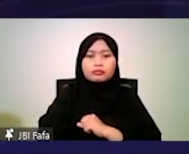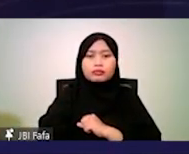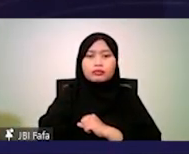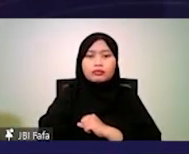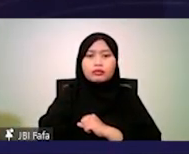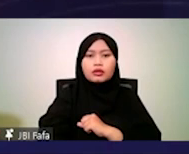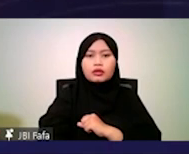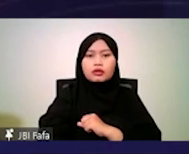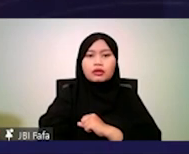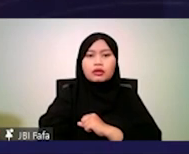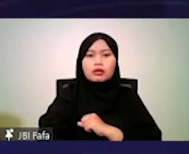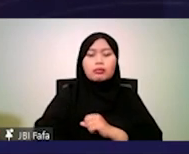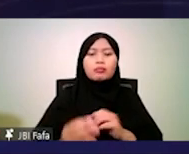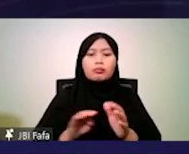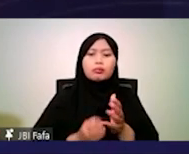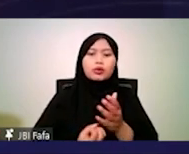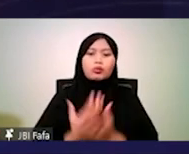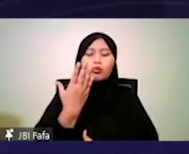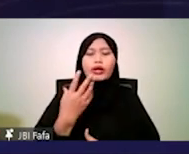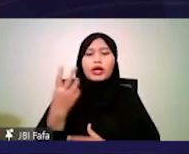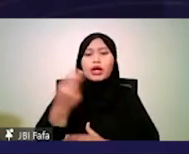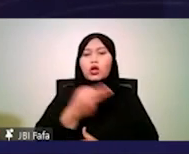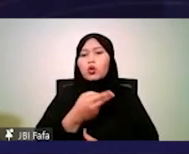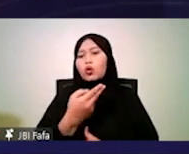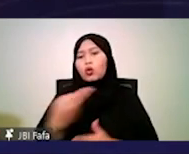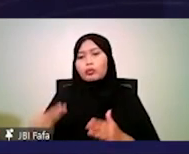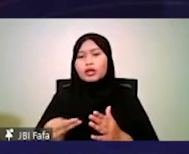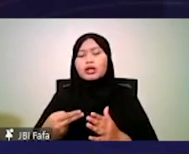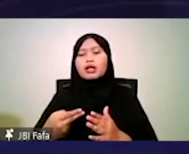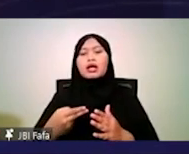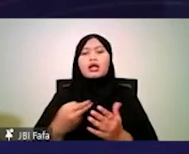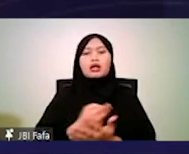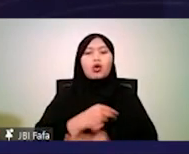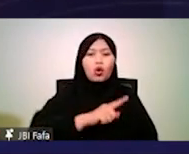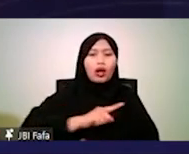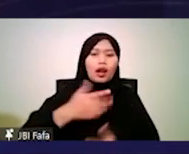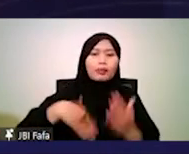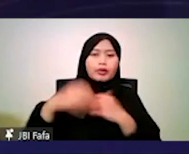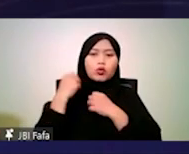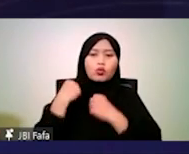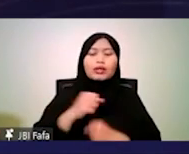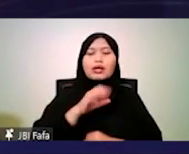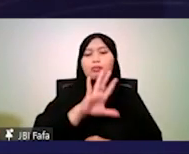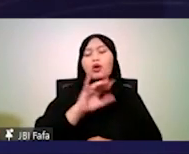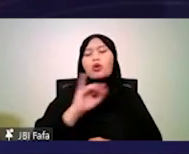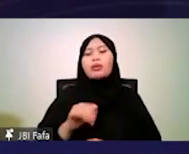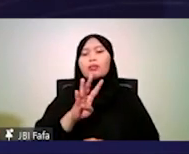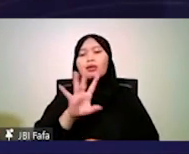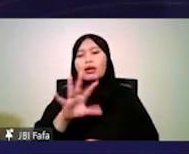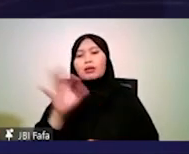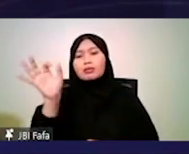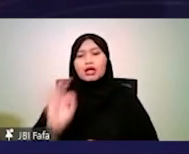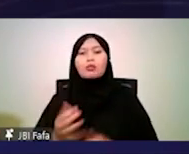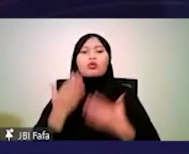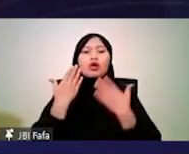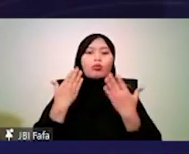yang semakin kuat dengan pertumbuhan 5,4 persen di turun dua moga-moga pada prediksibang